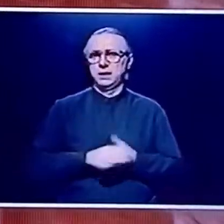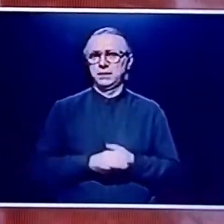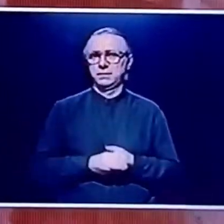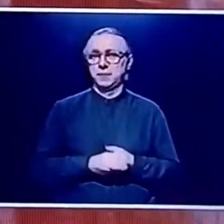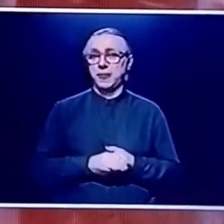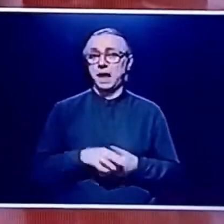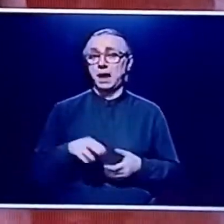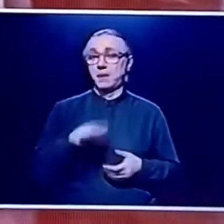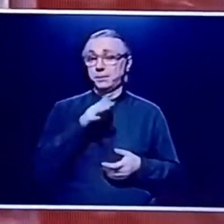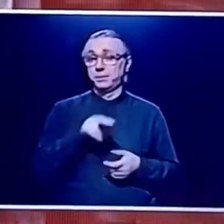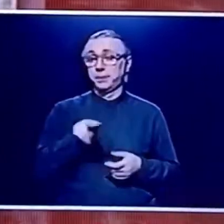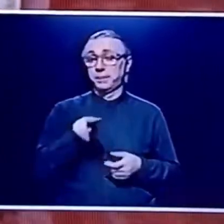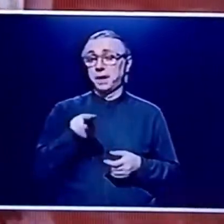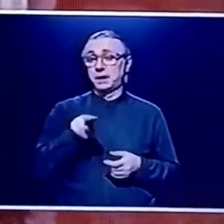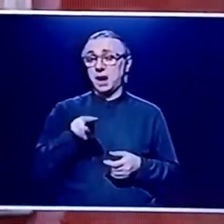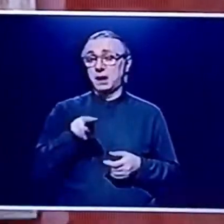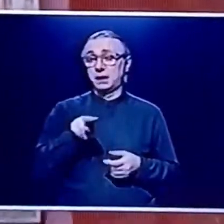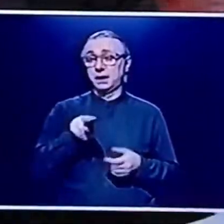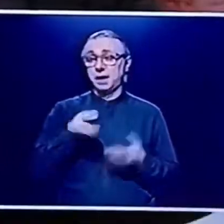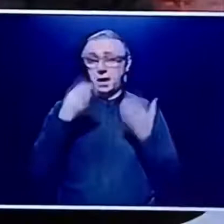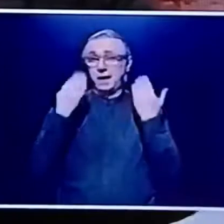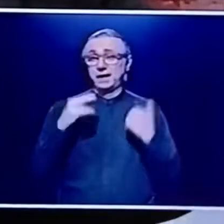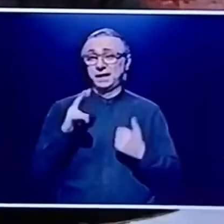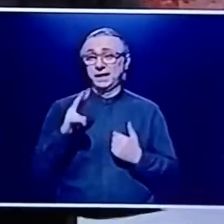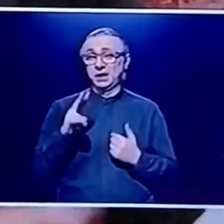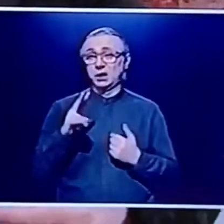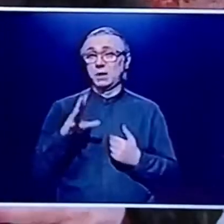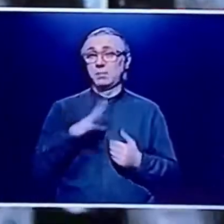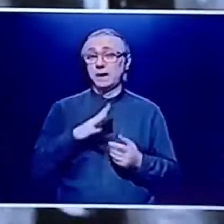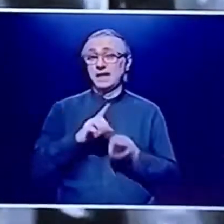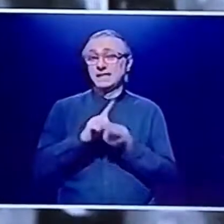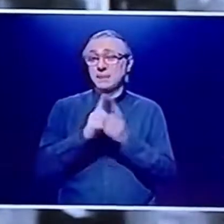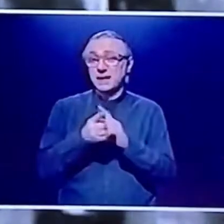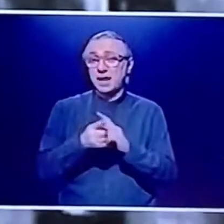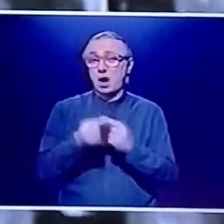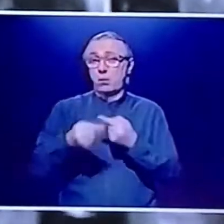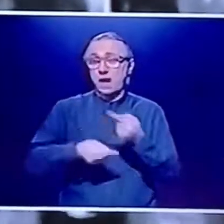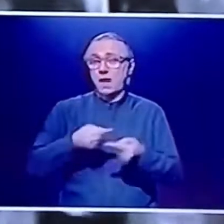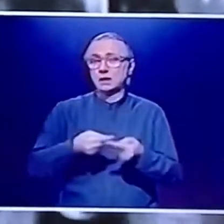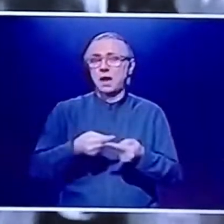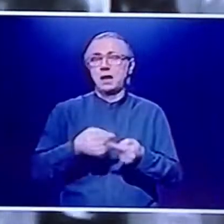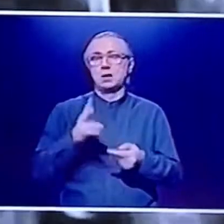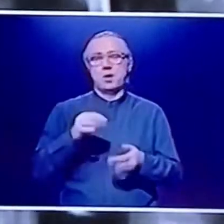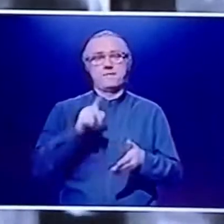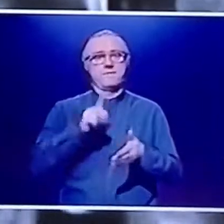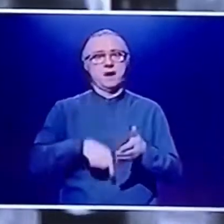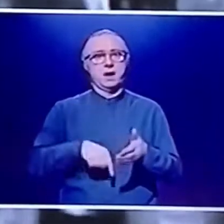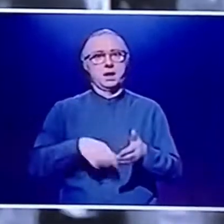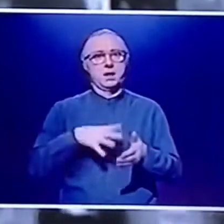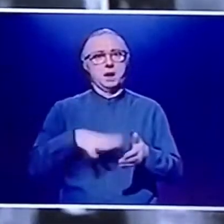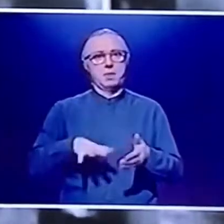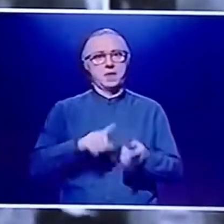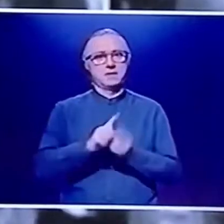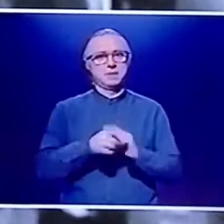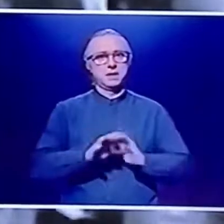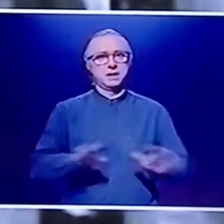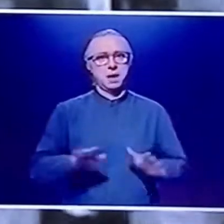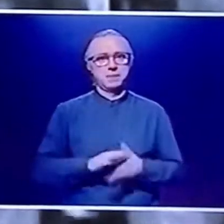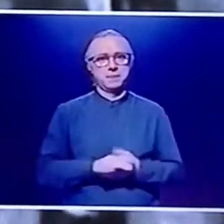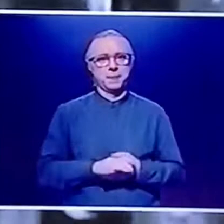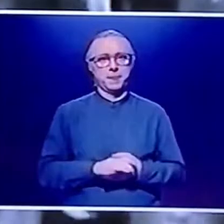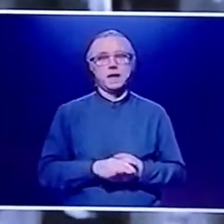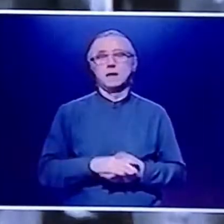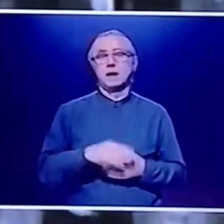Никоне были изменены обряды, но не изменена вера. Без преувеличения можно сказать, что отец Павел Леднев стал одним